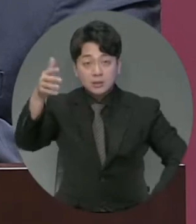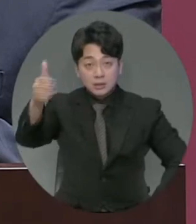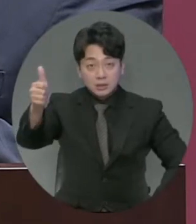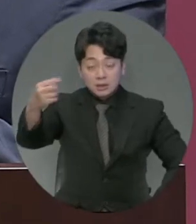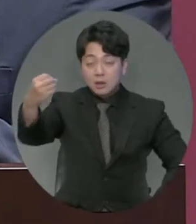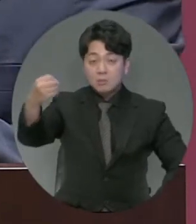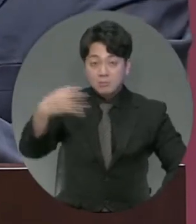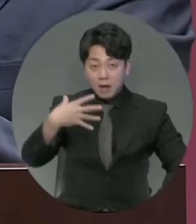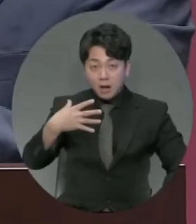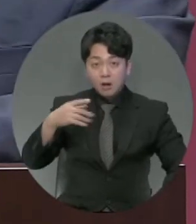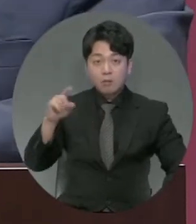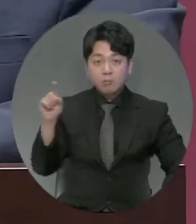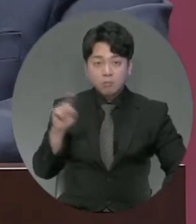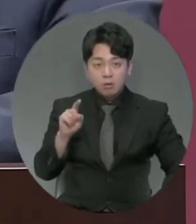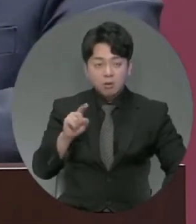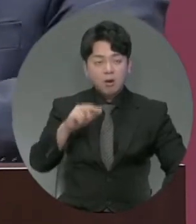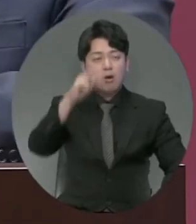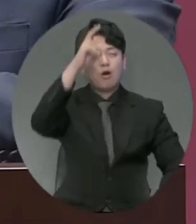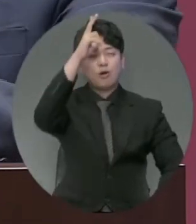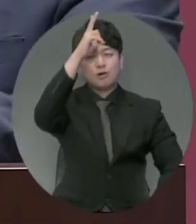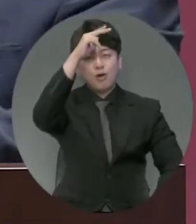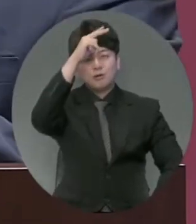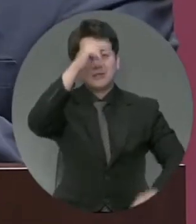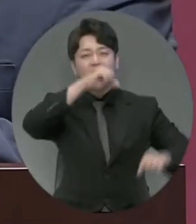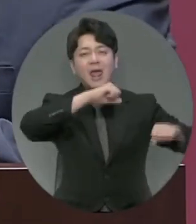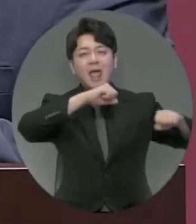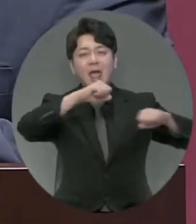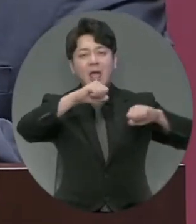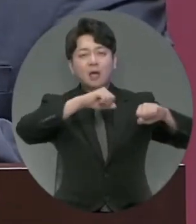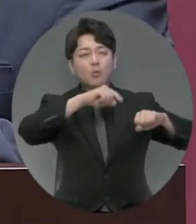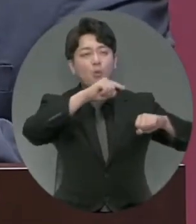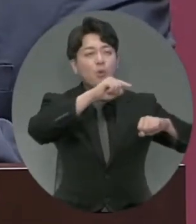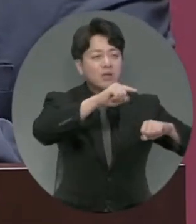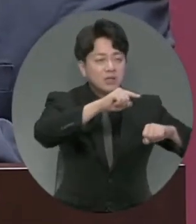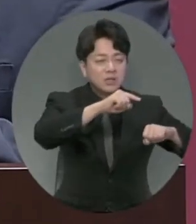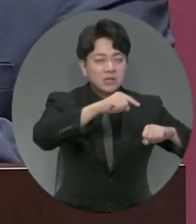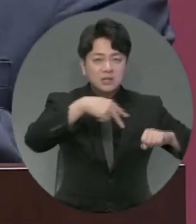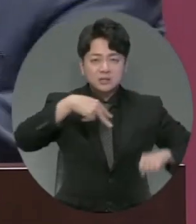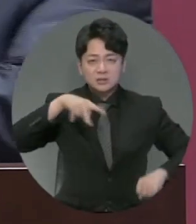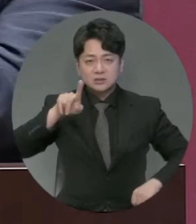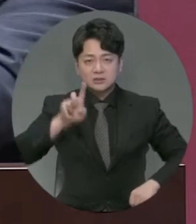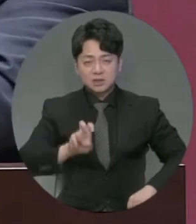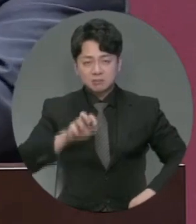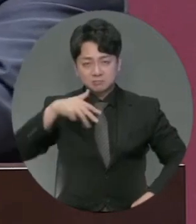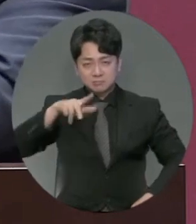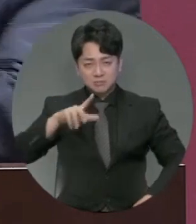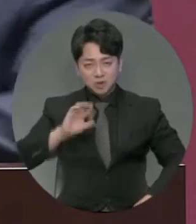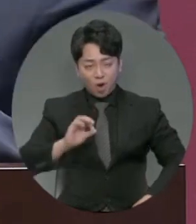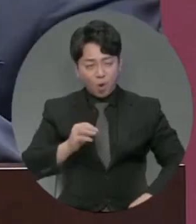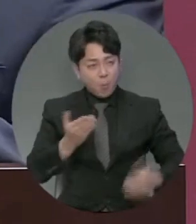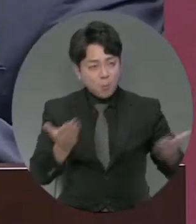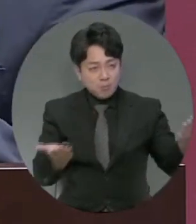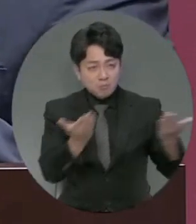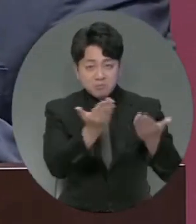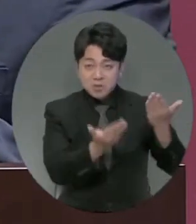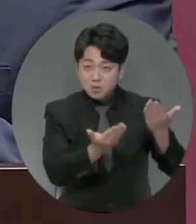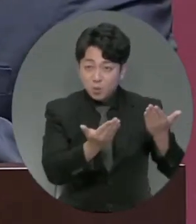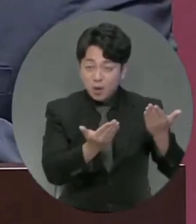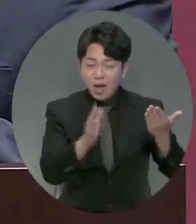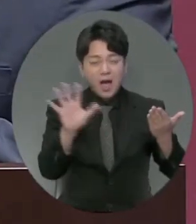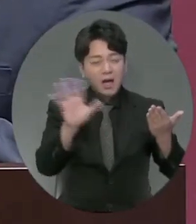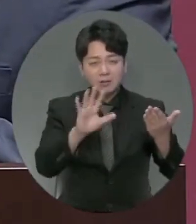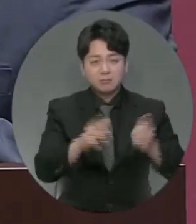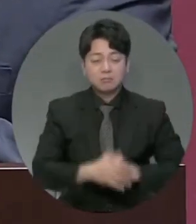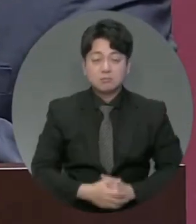행위가 그러한 거에 비할만하다 그런 말씀은 아니라고 저는 생각합니다. 그러면 삼청교육대 예시가